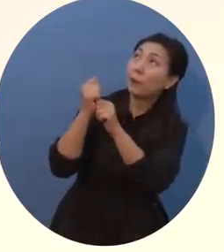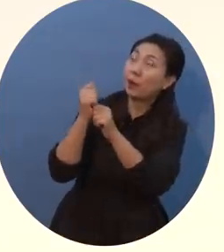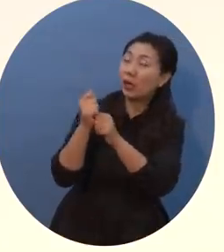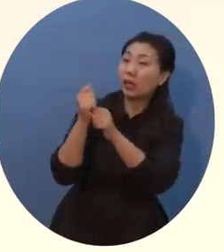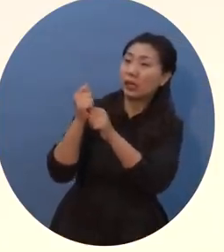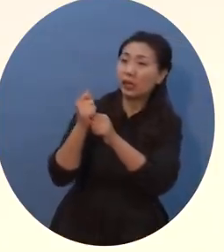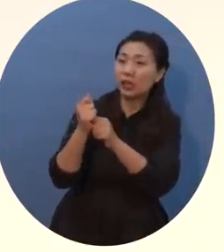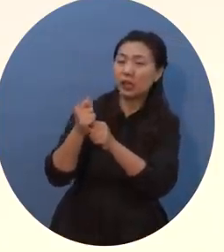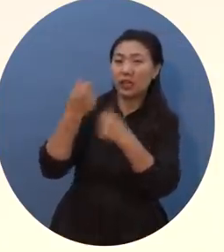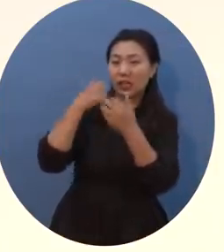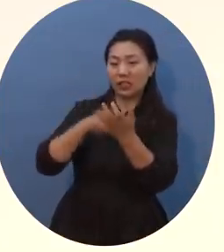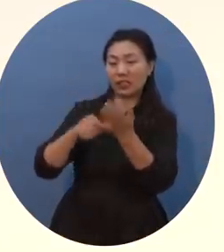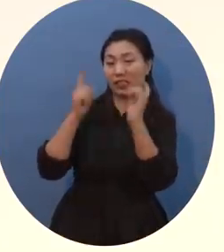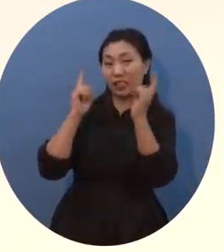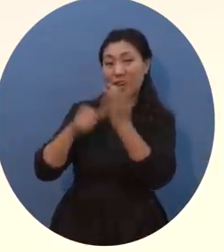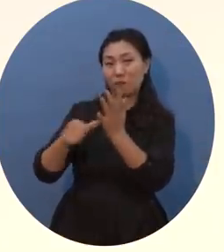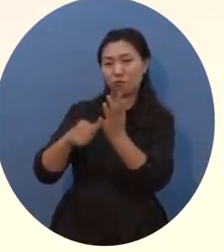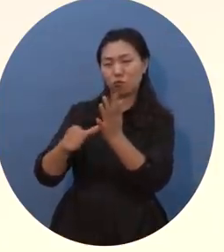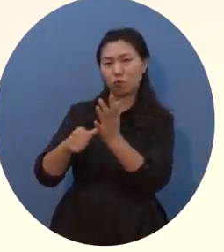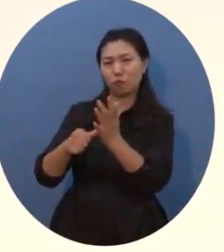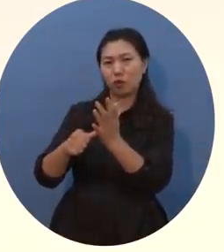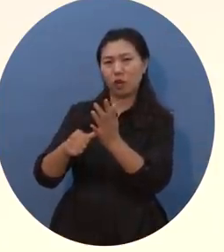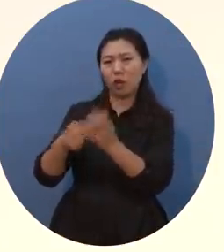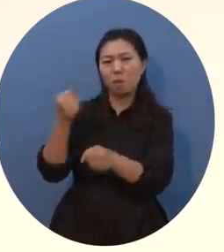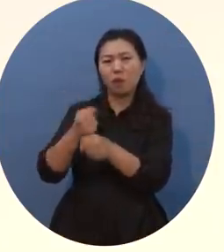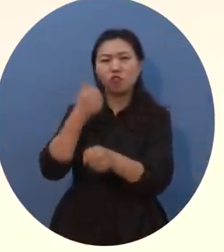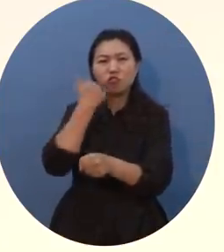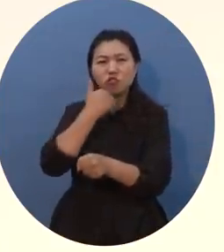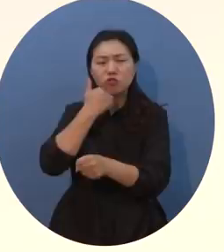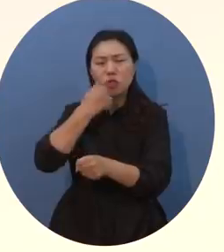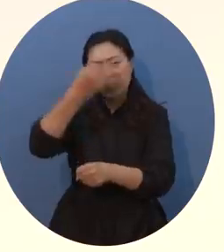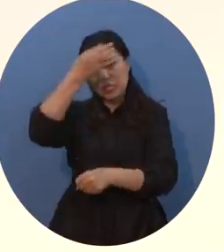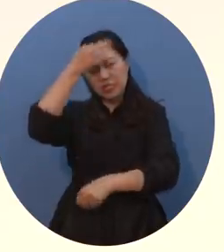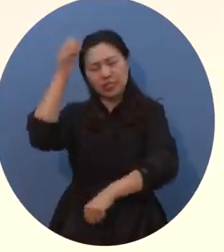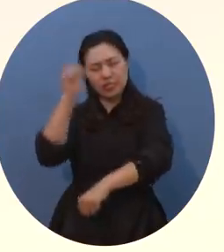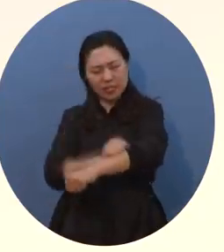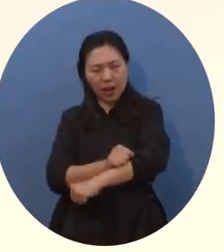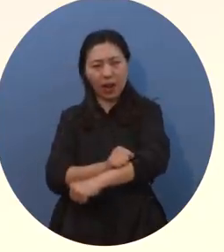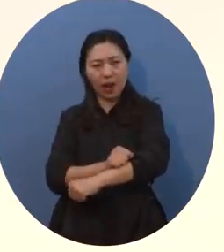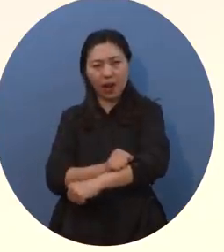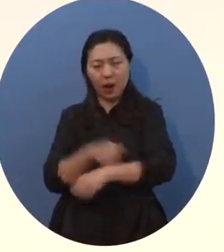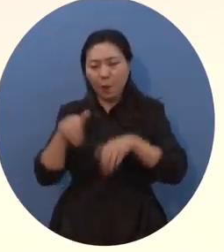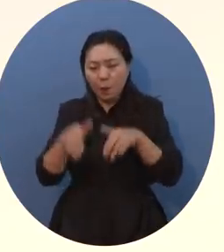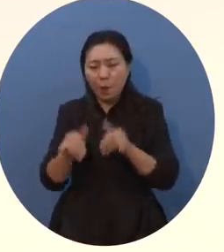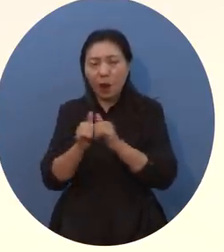머슴이, 솜씨 좀 머슴이 만들어주는 경우가 있어요.